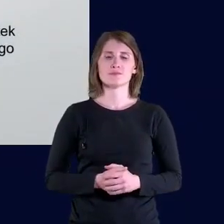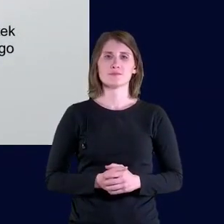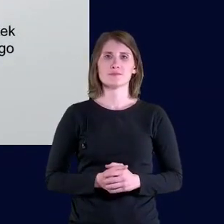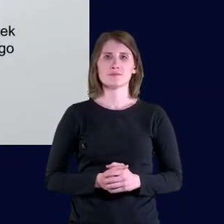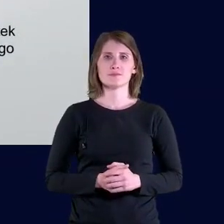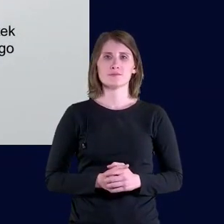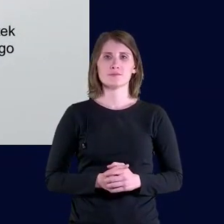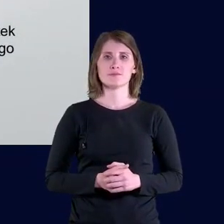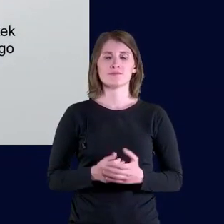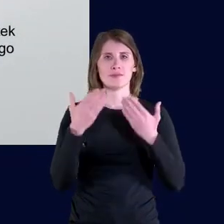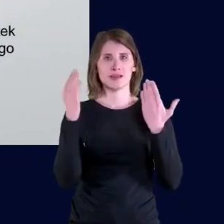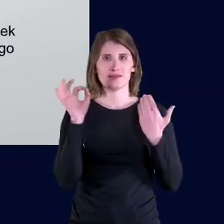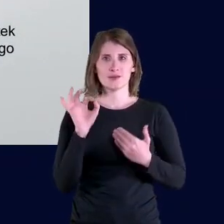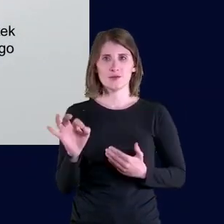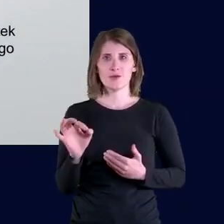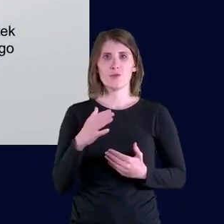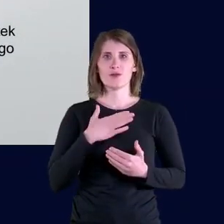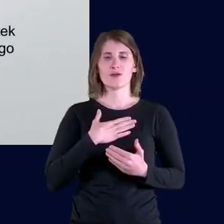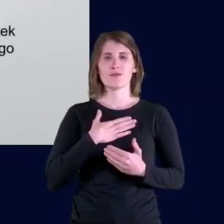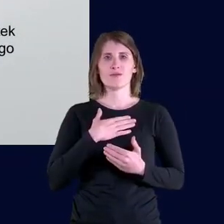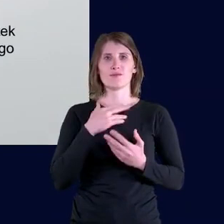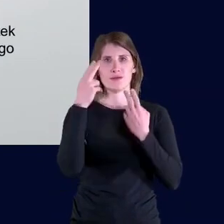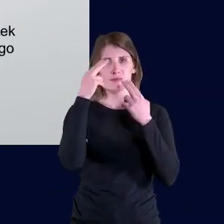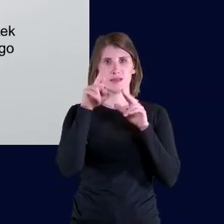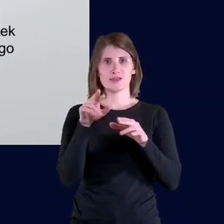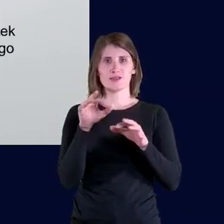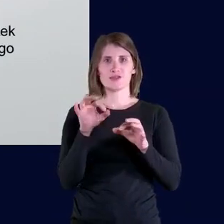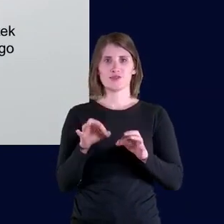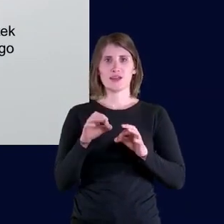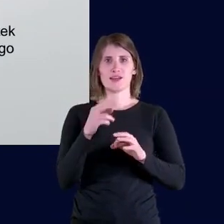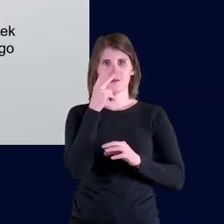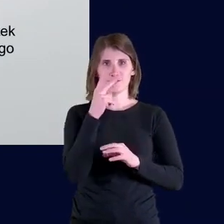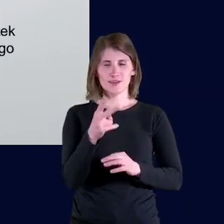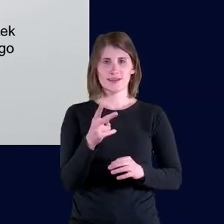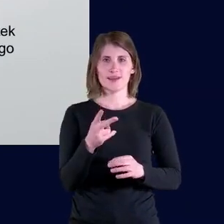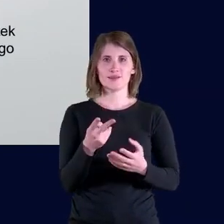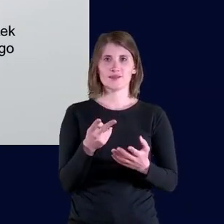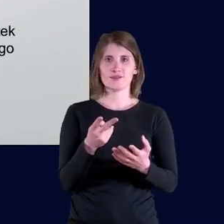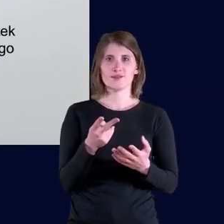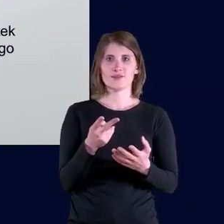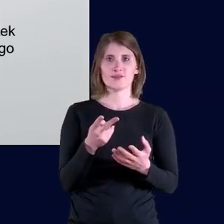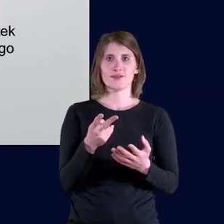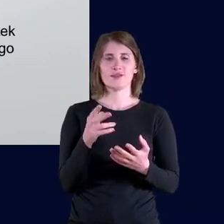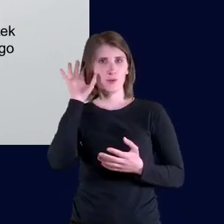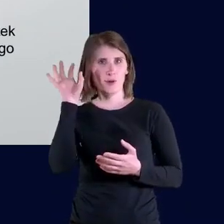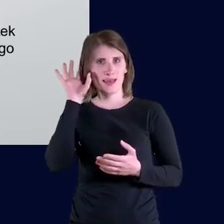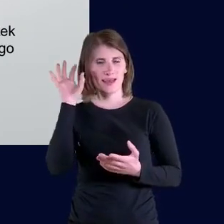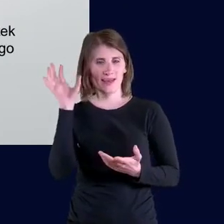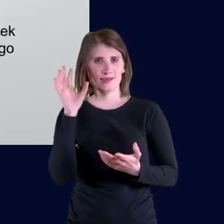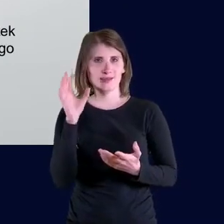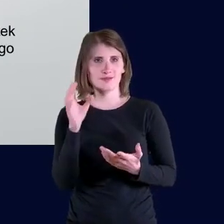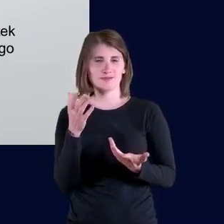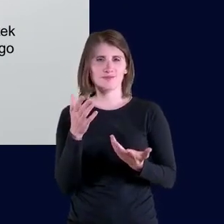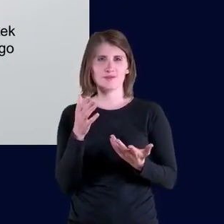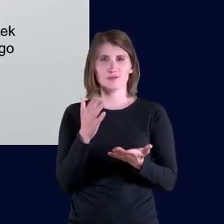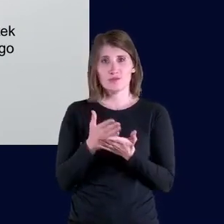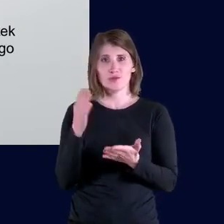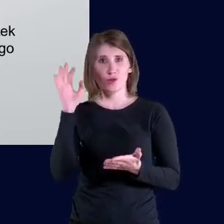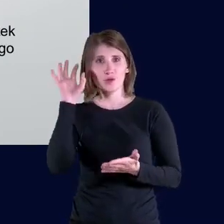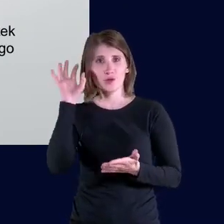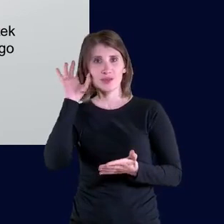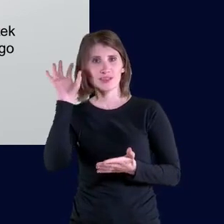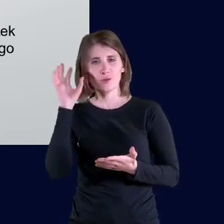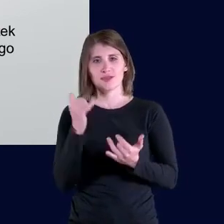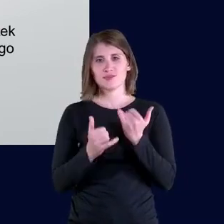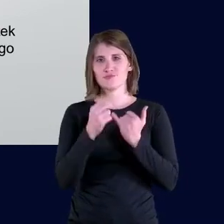Dzień dobry mam nadzieję że teraz już mnie bez problemów widać Znaczy przynajmniej słychać Nie nie